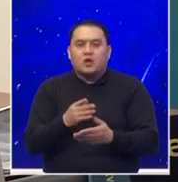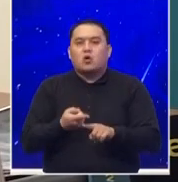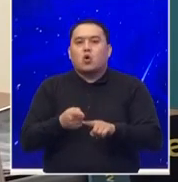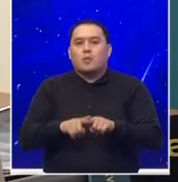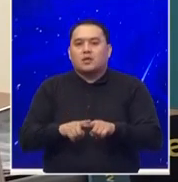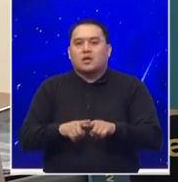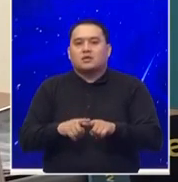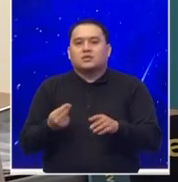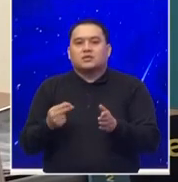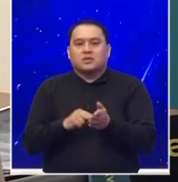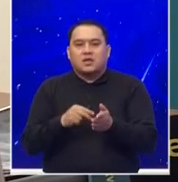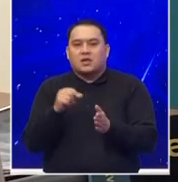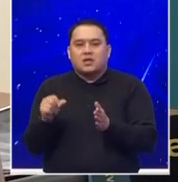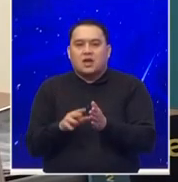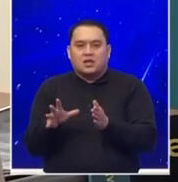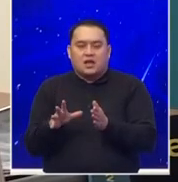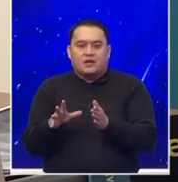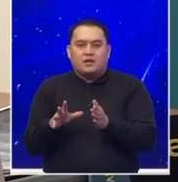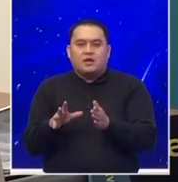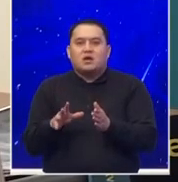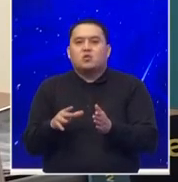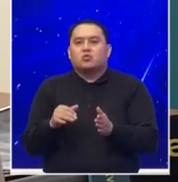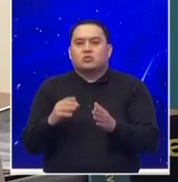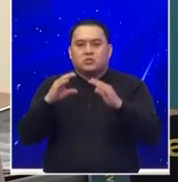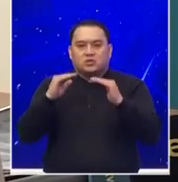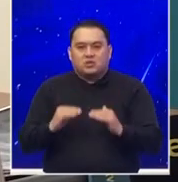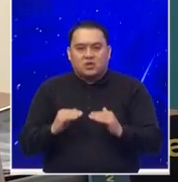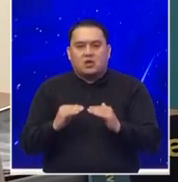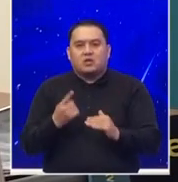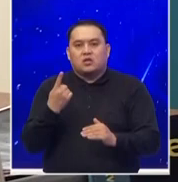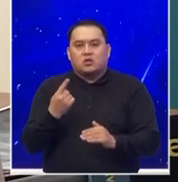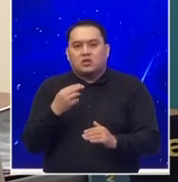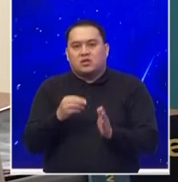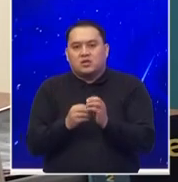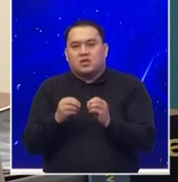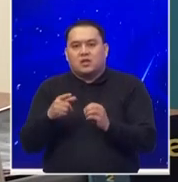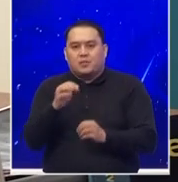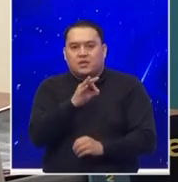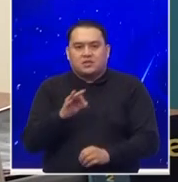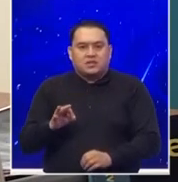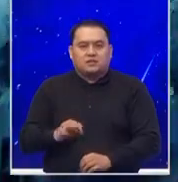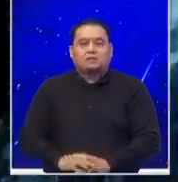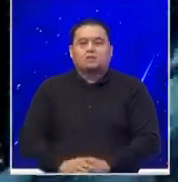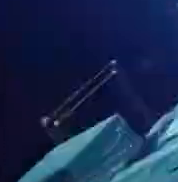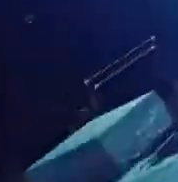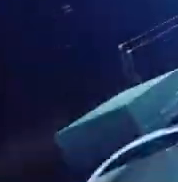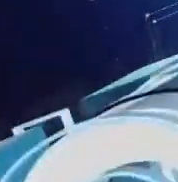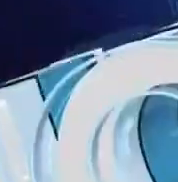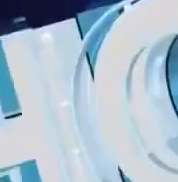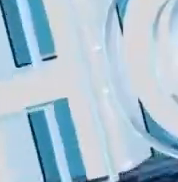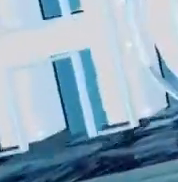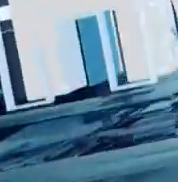того, понизилась стоимость электроэнергии. Также ТСУ «Энерготрейд» снизил оплату на 1,1%.